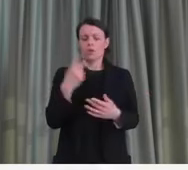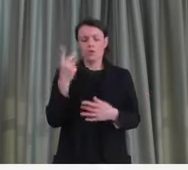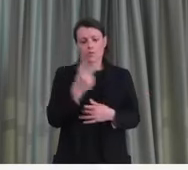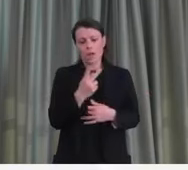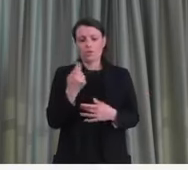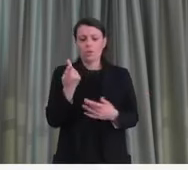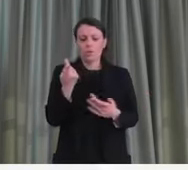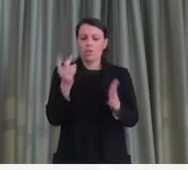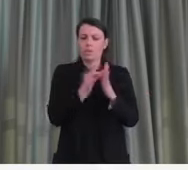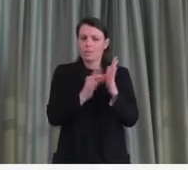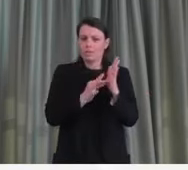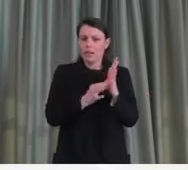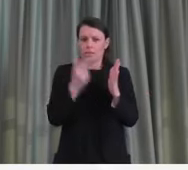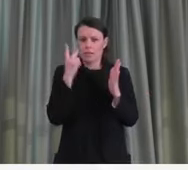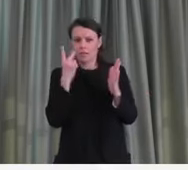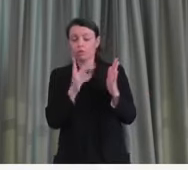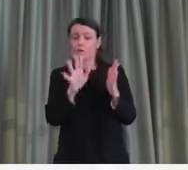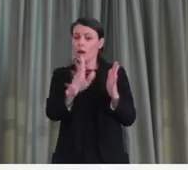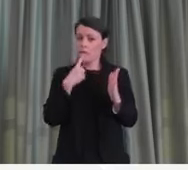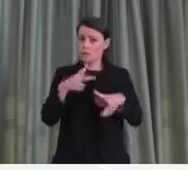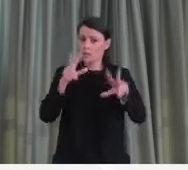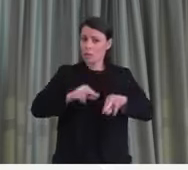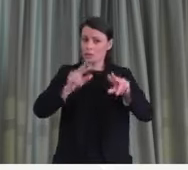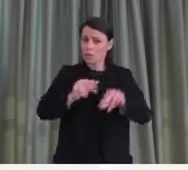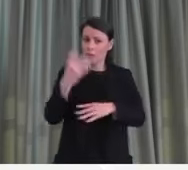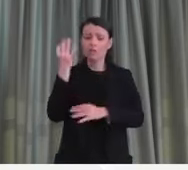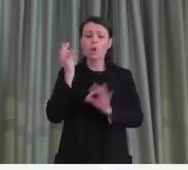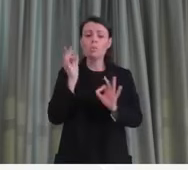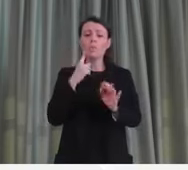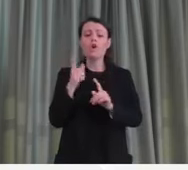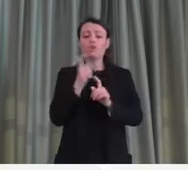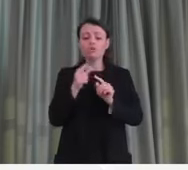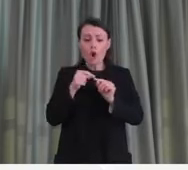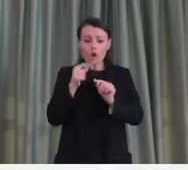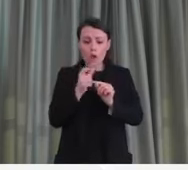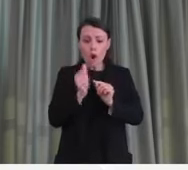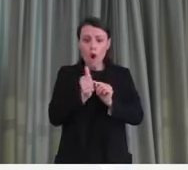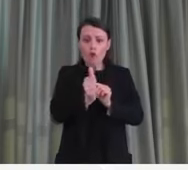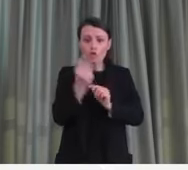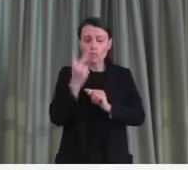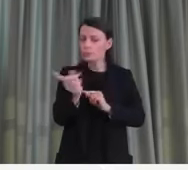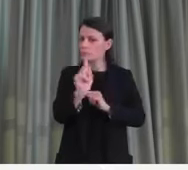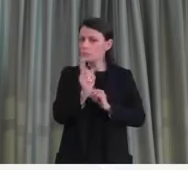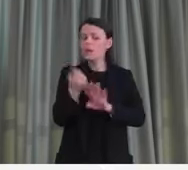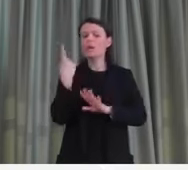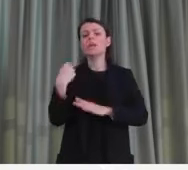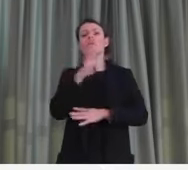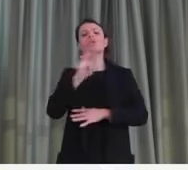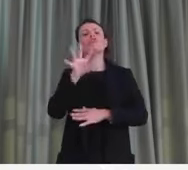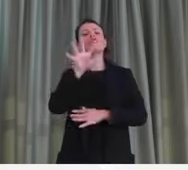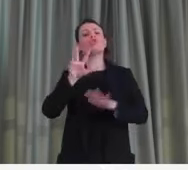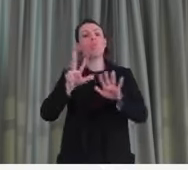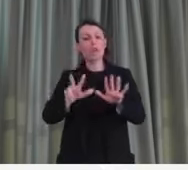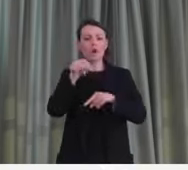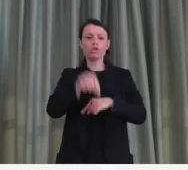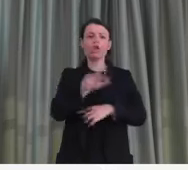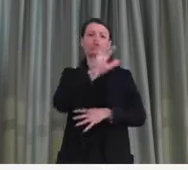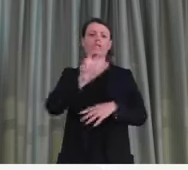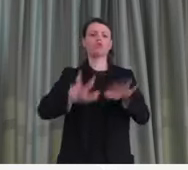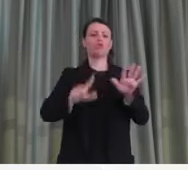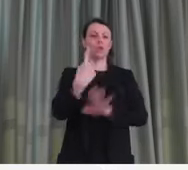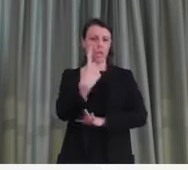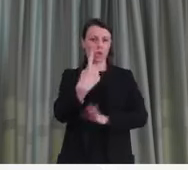diciamo i dati vanno poi presi non giorno per giorno ieri erano 458 oggi sono 381 prima di dire che anche